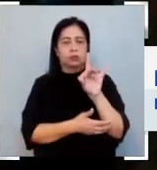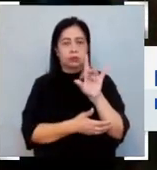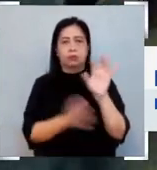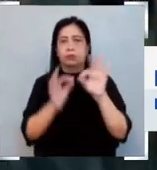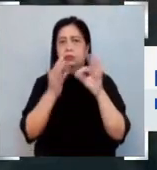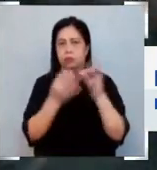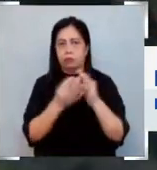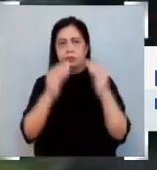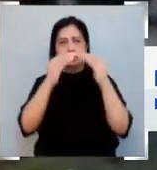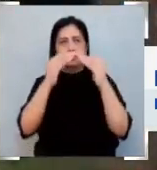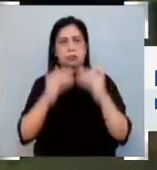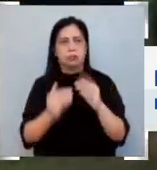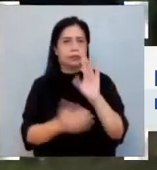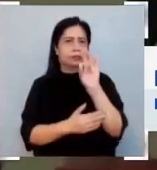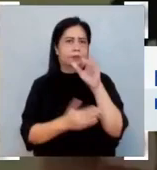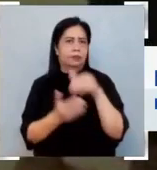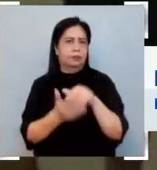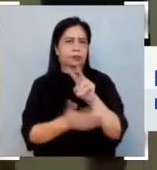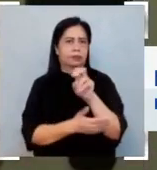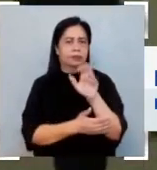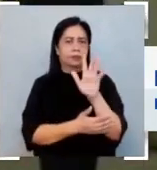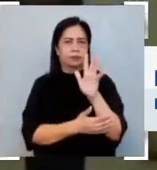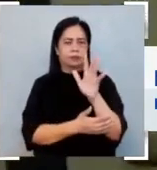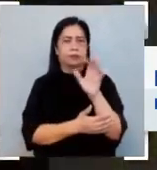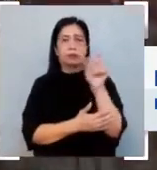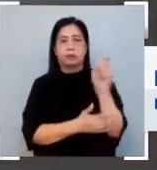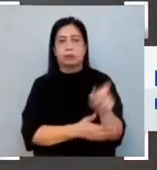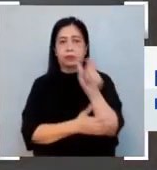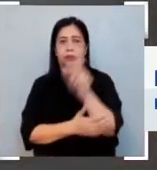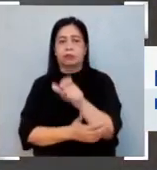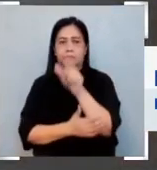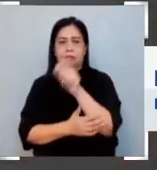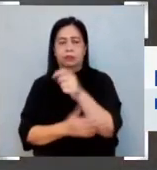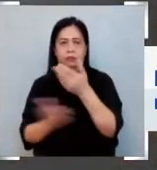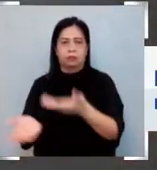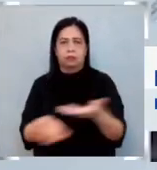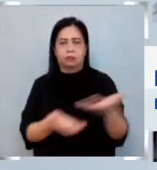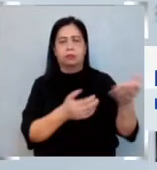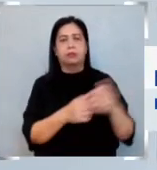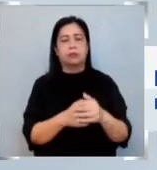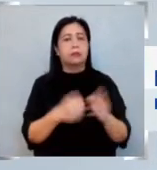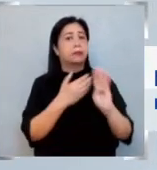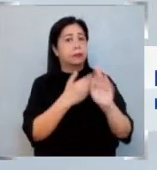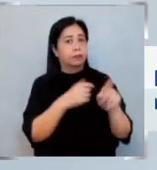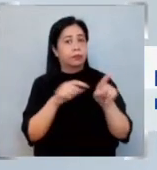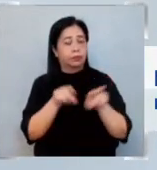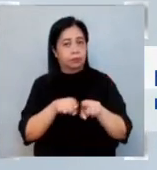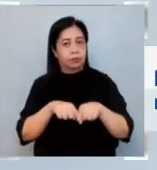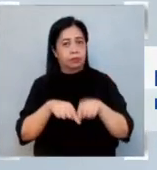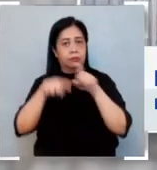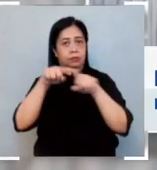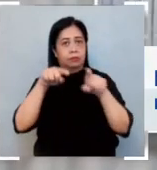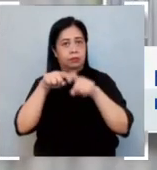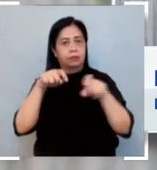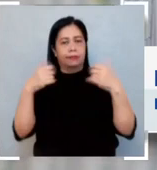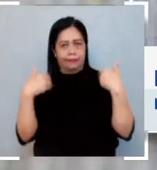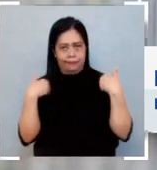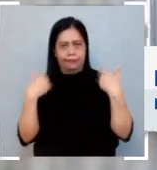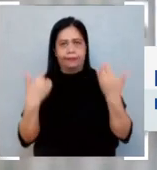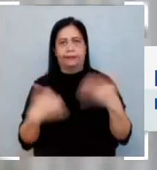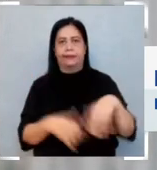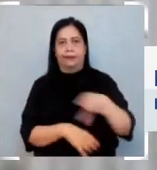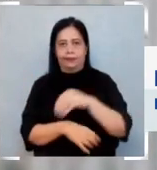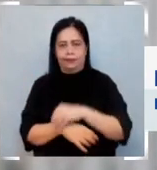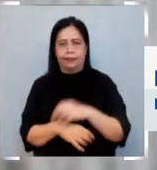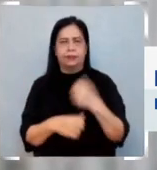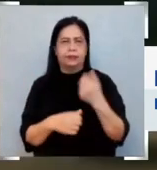ng 7,250 na individual ang mga inilikas. Bumalik na rin ang supply ng kuryente sa malaking bahagi ng Cagayan. Bahagya namang